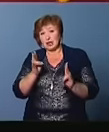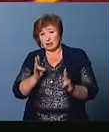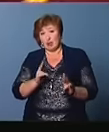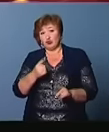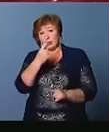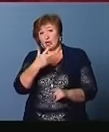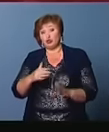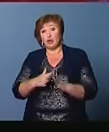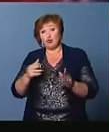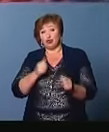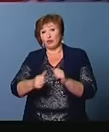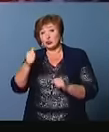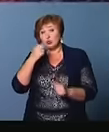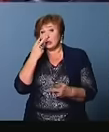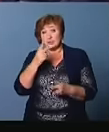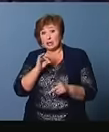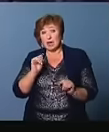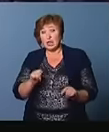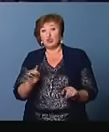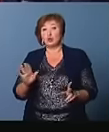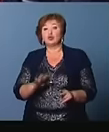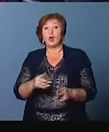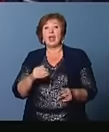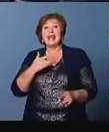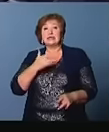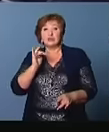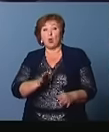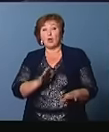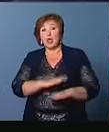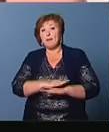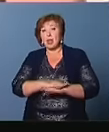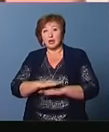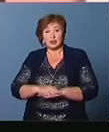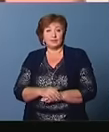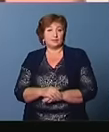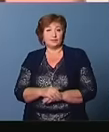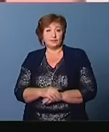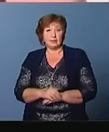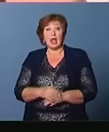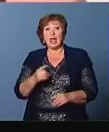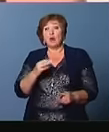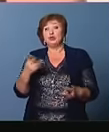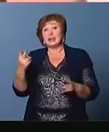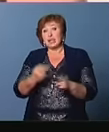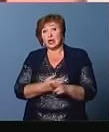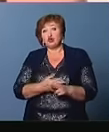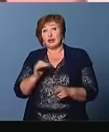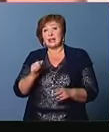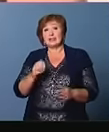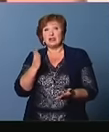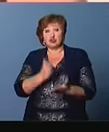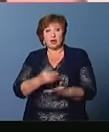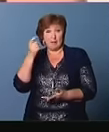году. Это несмотря на то, что наказание за езду под шофе серьезное. Ответственность у нас за задержание в состоянии